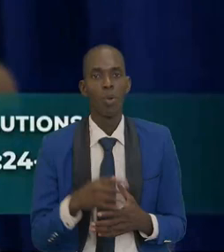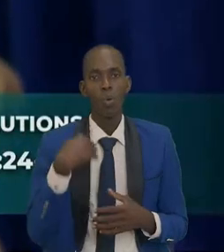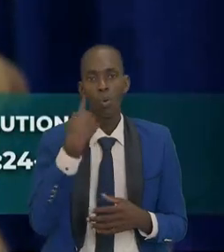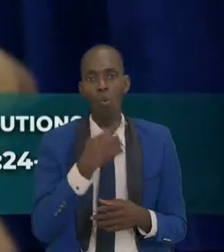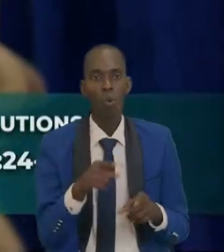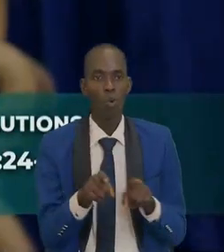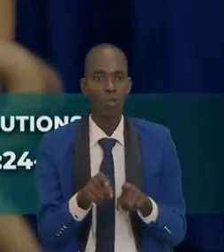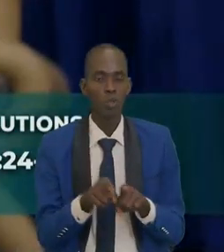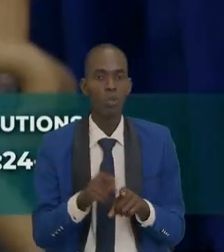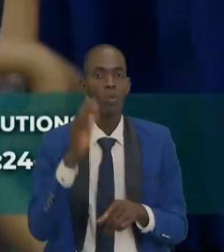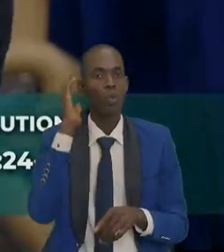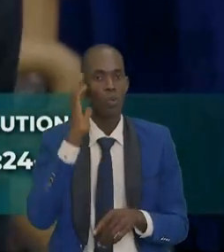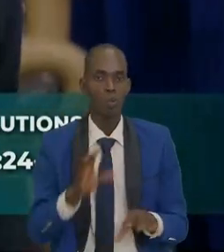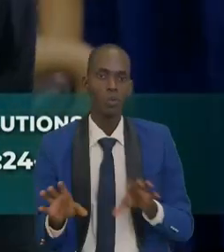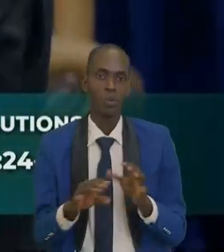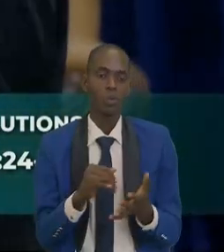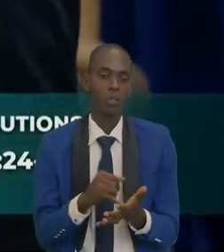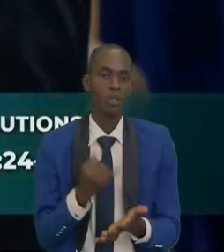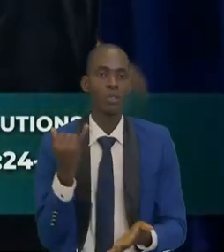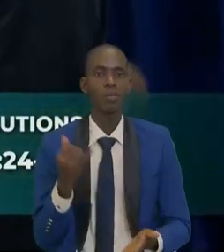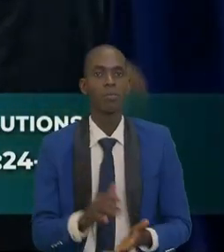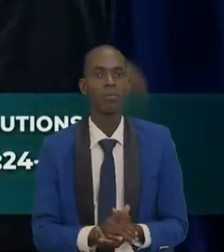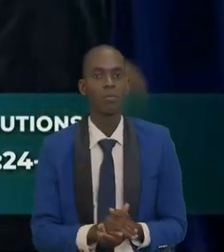Et c'est lui qui le fera.